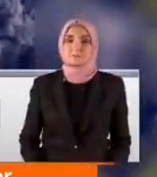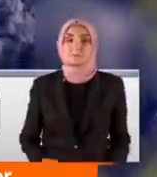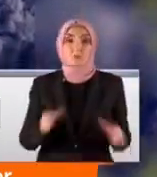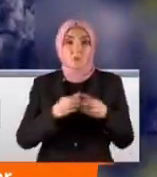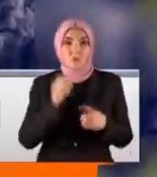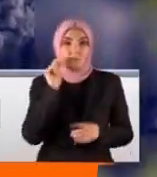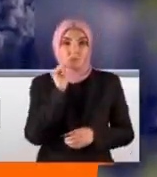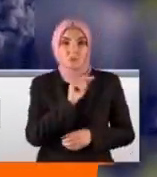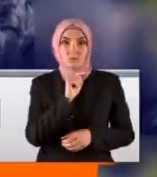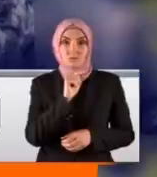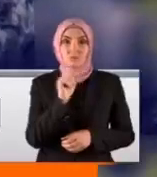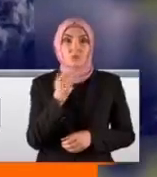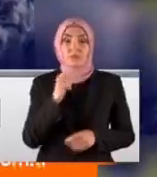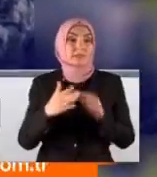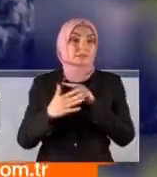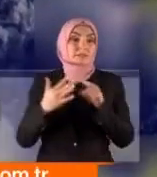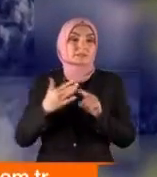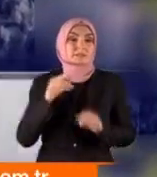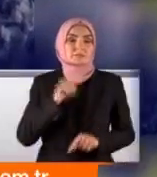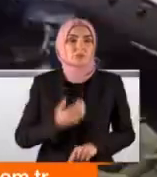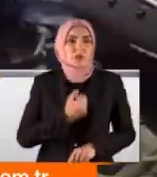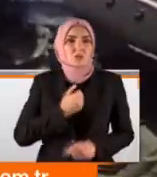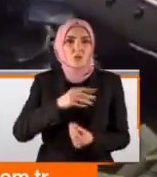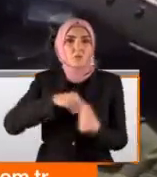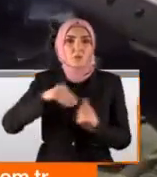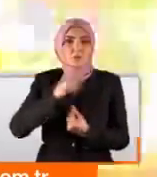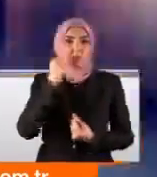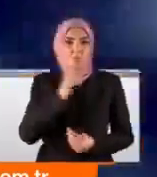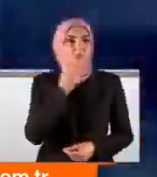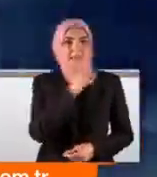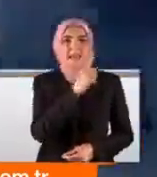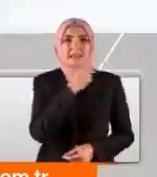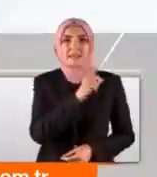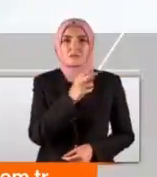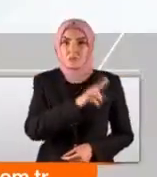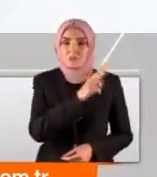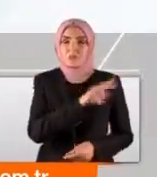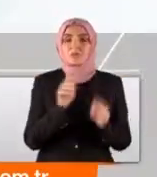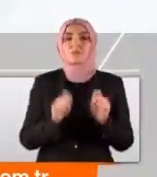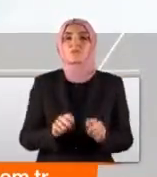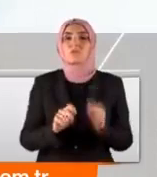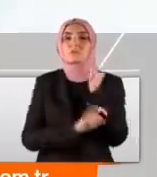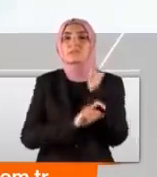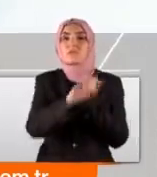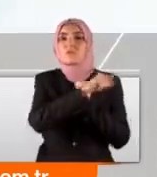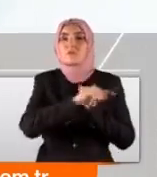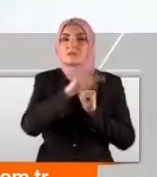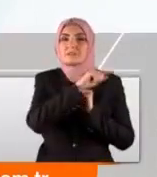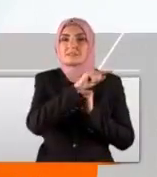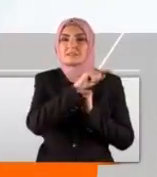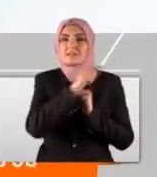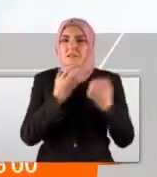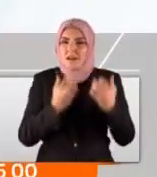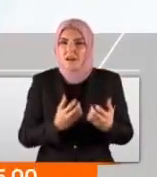Örgütün üst düzey isimleri nefes kesen operasyonlarla birer birer etkisiz hale getiriliyor. Teröristlerin tepesine